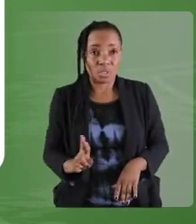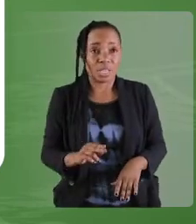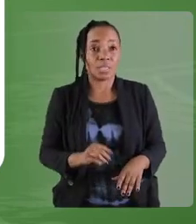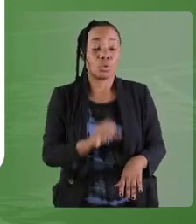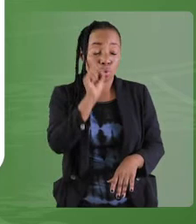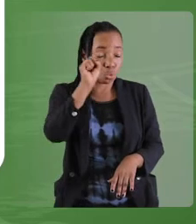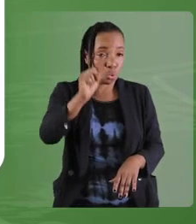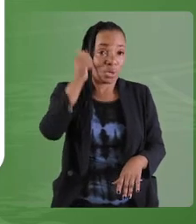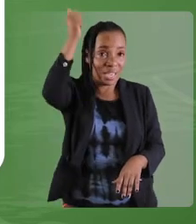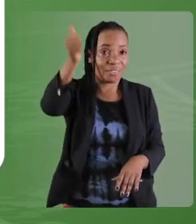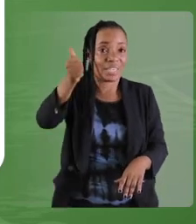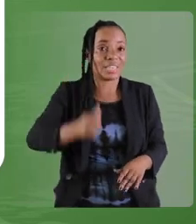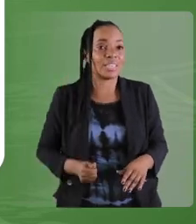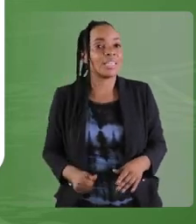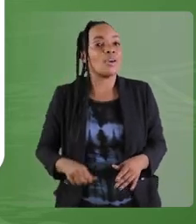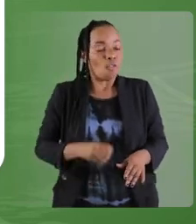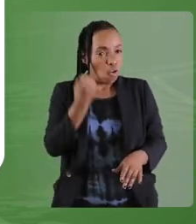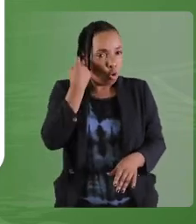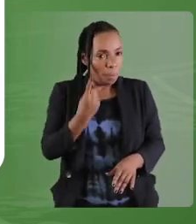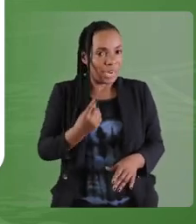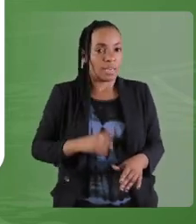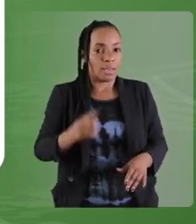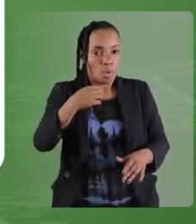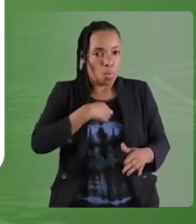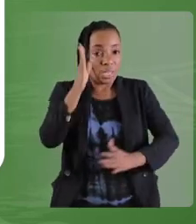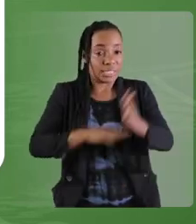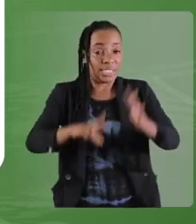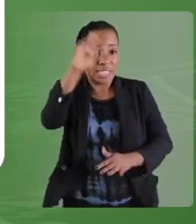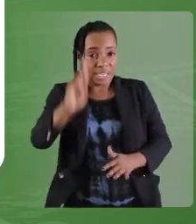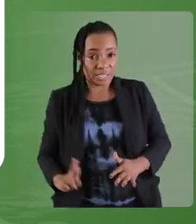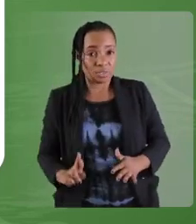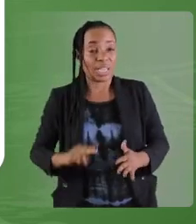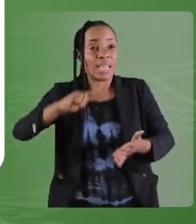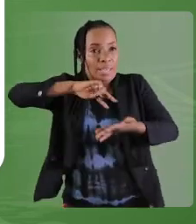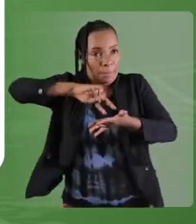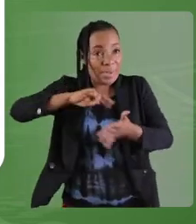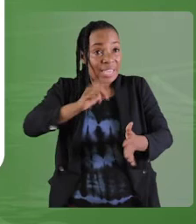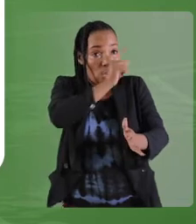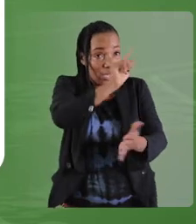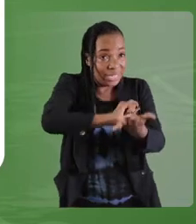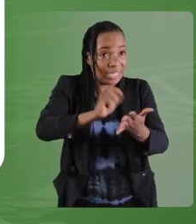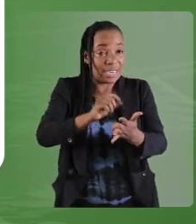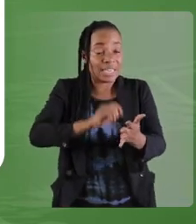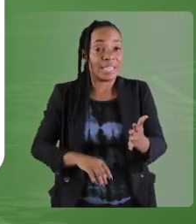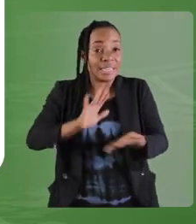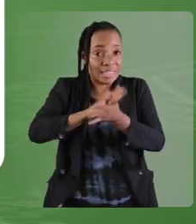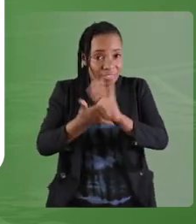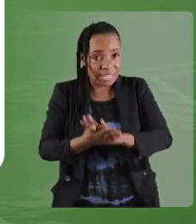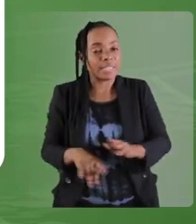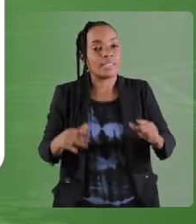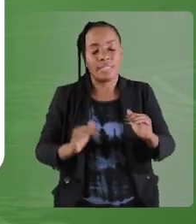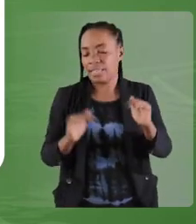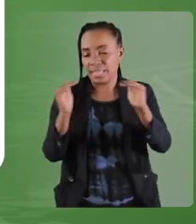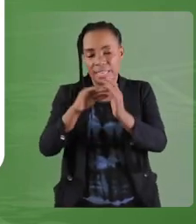avoir pour synonyme l'instrument, le jouet, l'objet. Ici, en guise d'argument